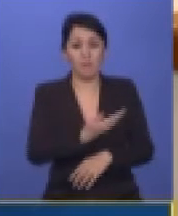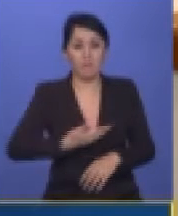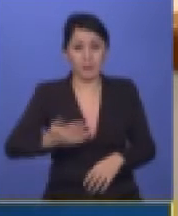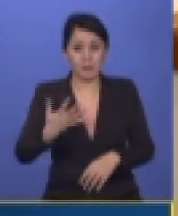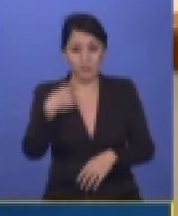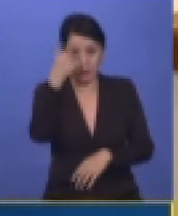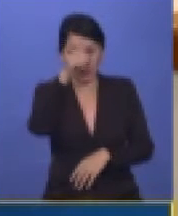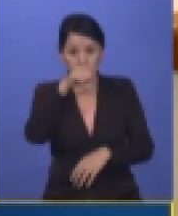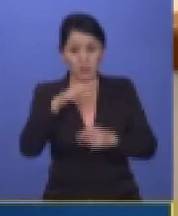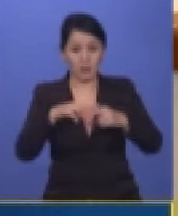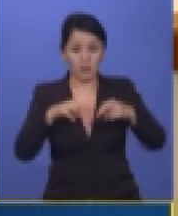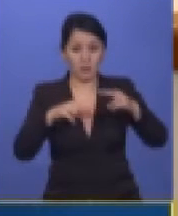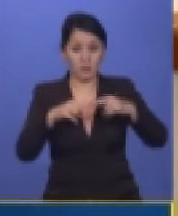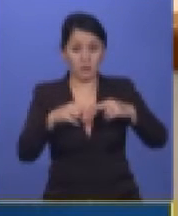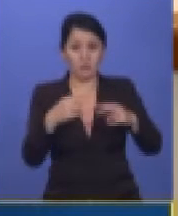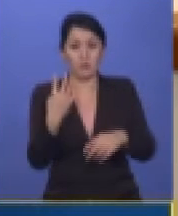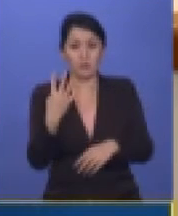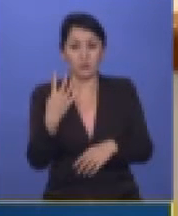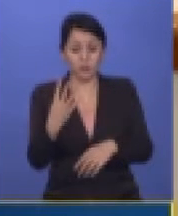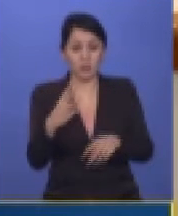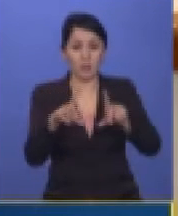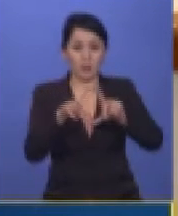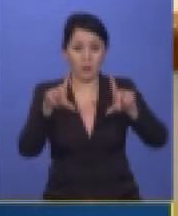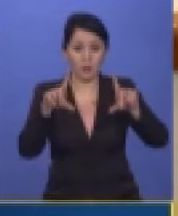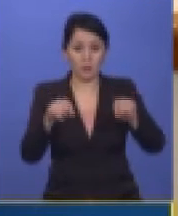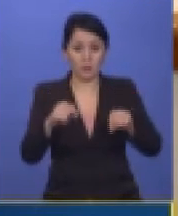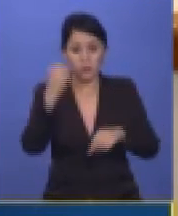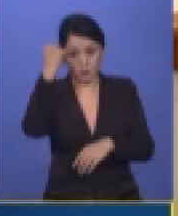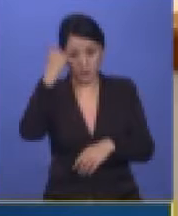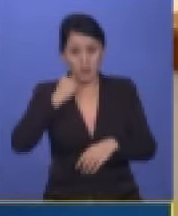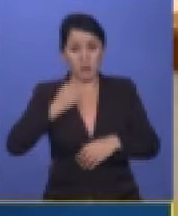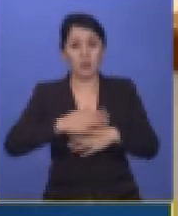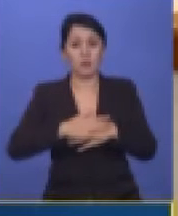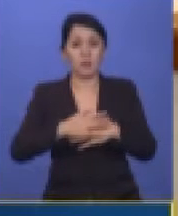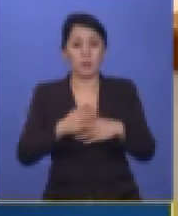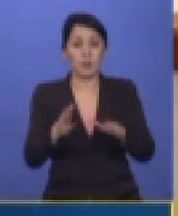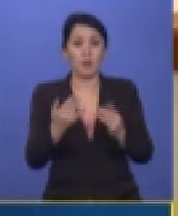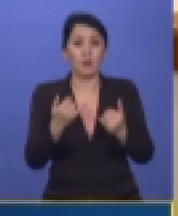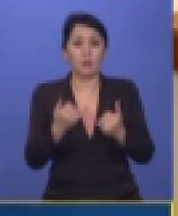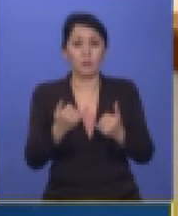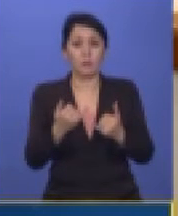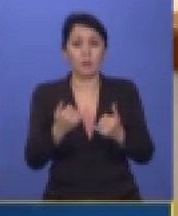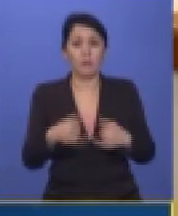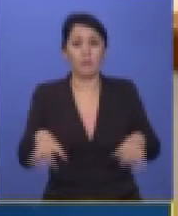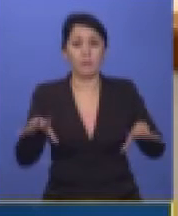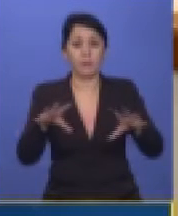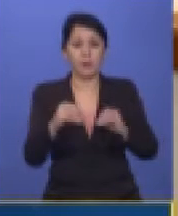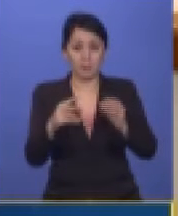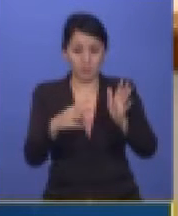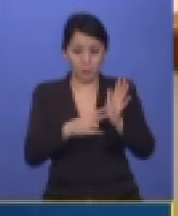пятилетку построили 4 новых современных комплекса, плюс те старые расширяются еще. Мы на сегодняшний день имеем 7